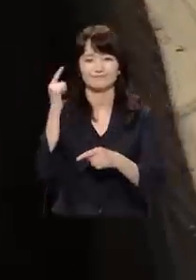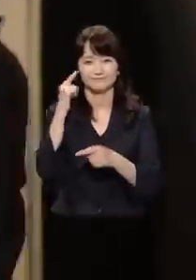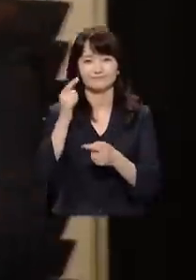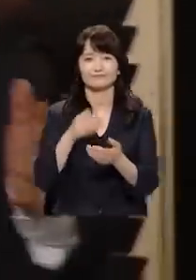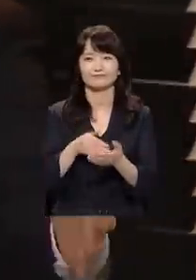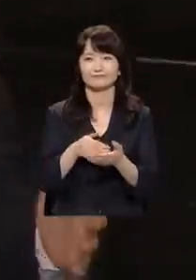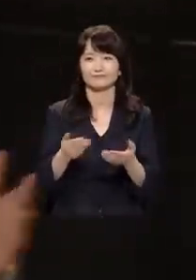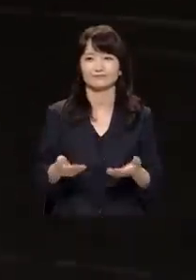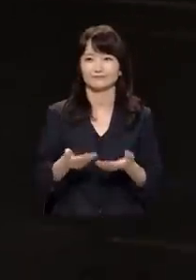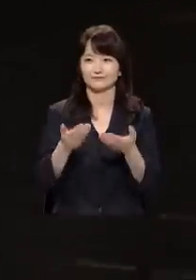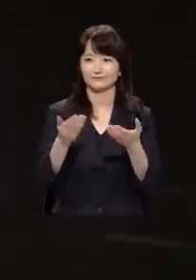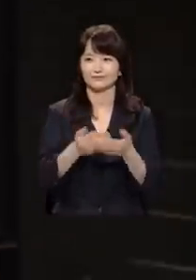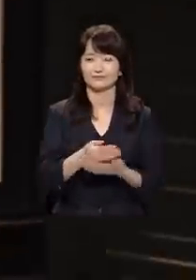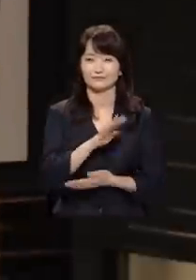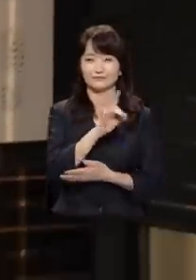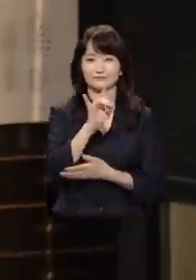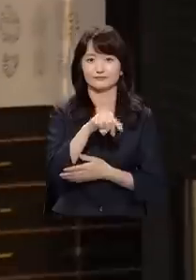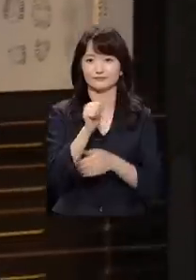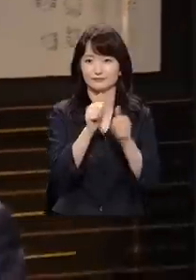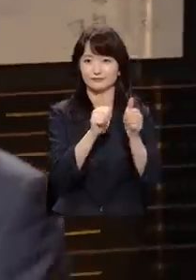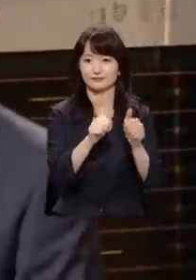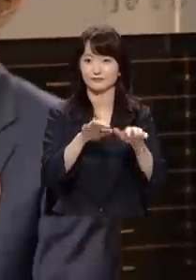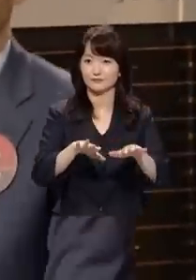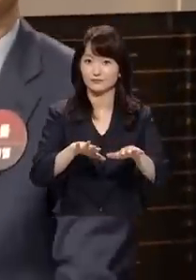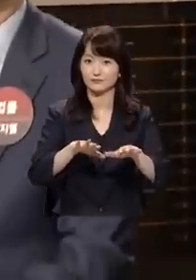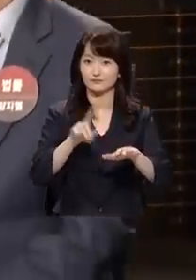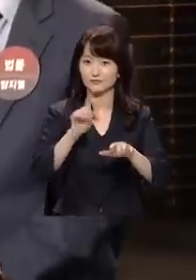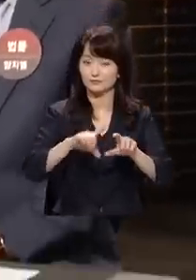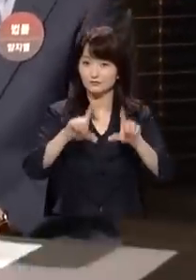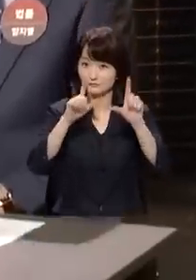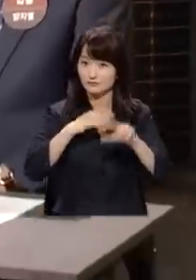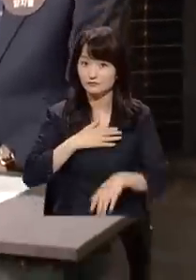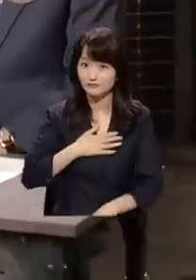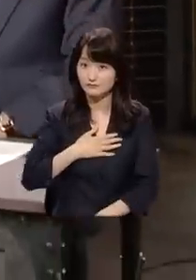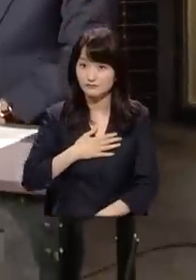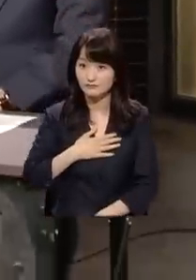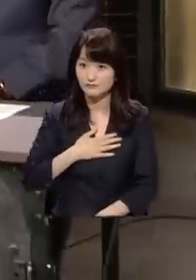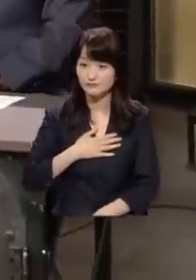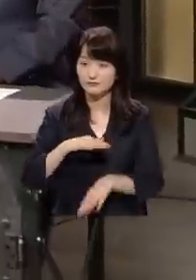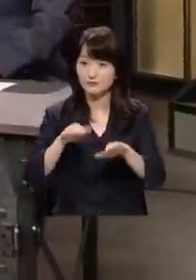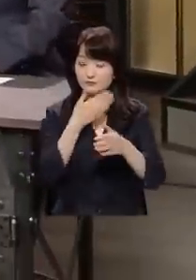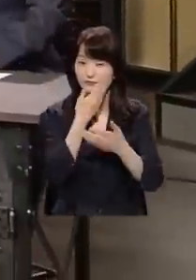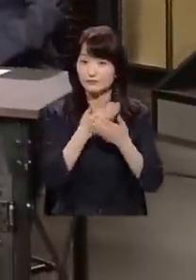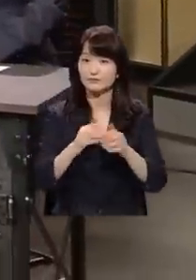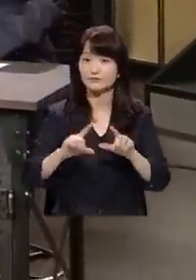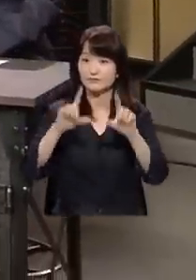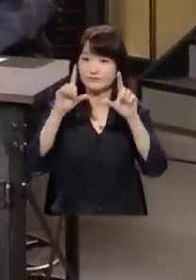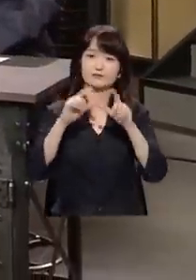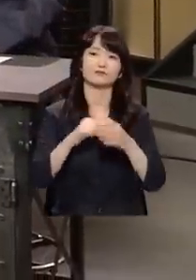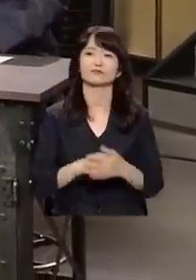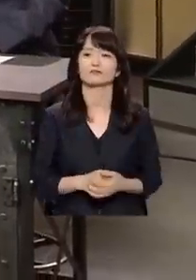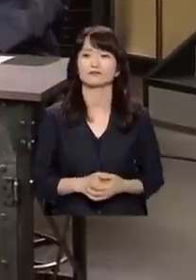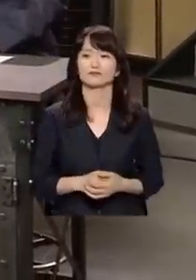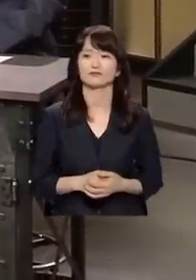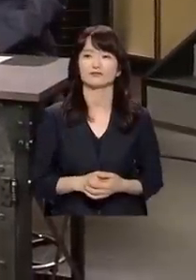안녕하십니까 자 백성규 변호사님 오늘의 혹시 무슨 날인지 아십니까 오늘 아주 중요한 날이죠